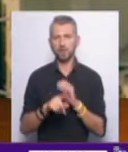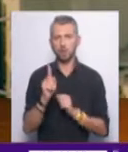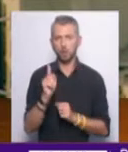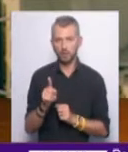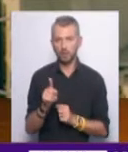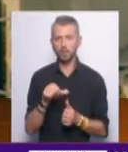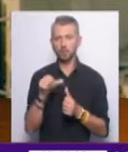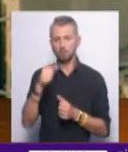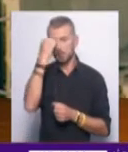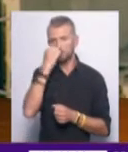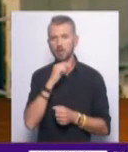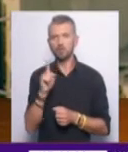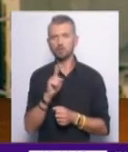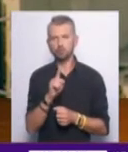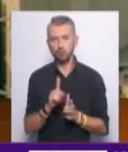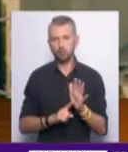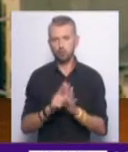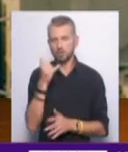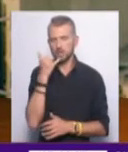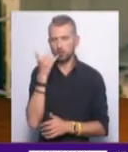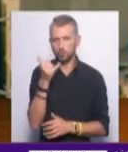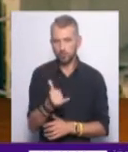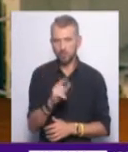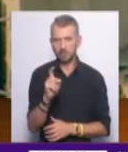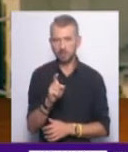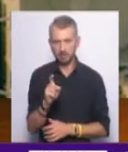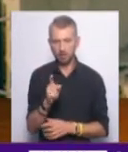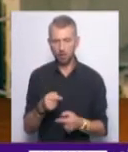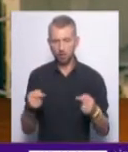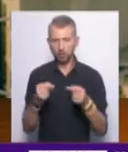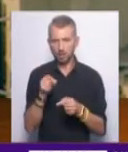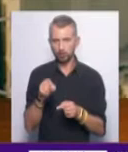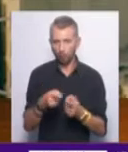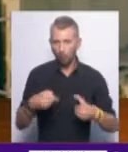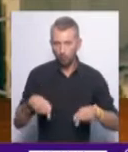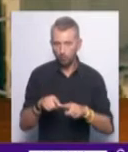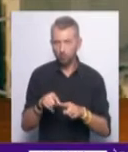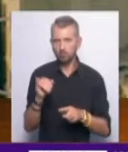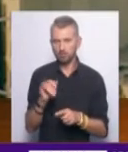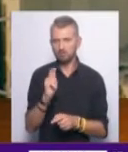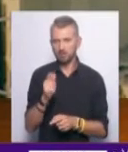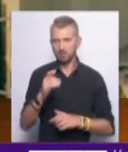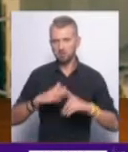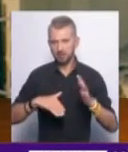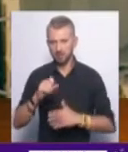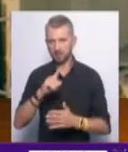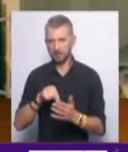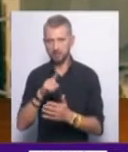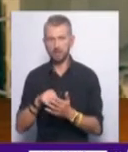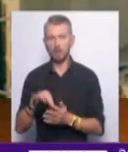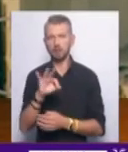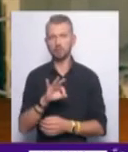223-09-71. Зокрема, вдячна за те, що почали дійсно телефонувати якраз з конкретно цього округу, ставити конкретні практичні запитання з